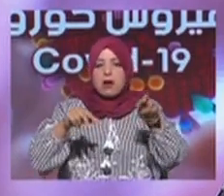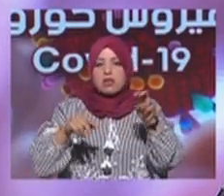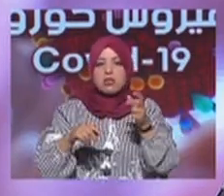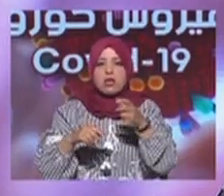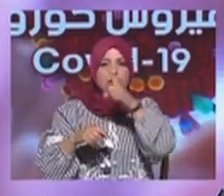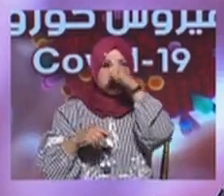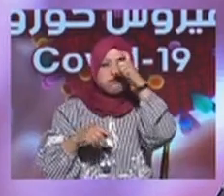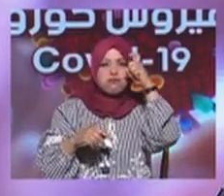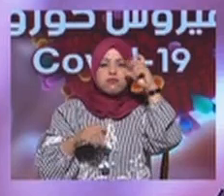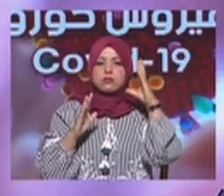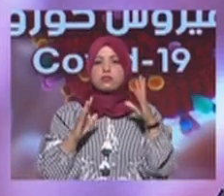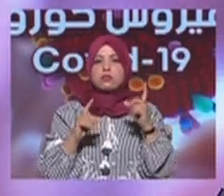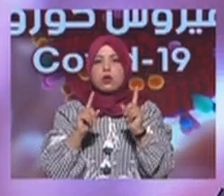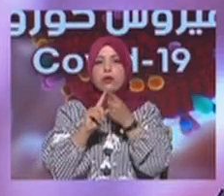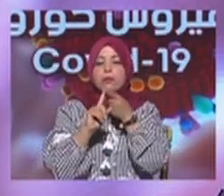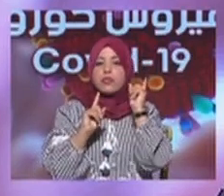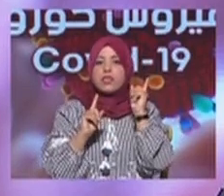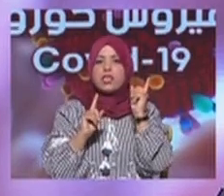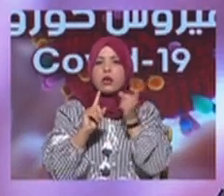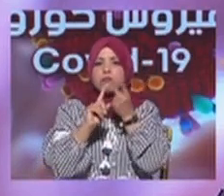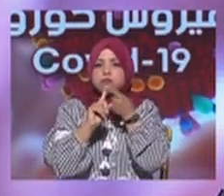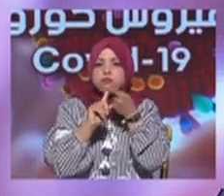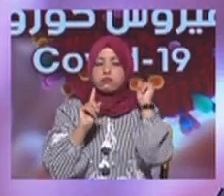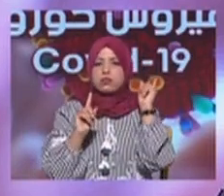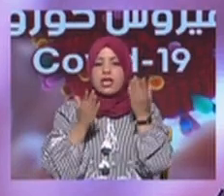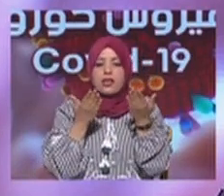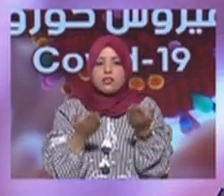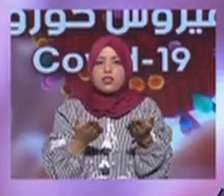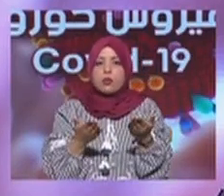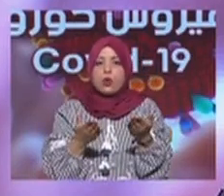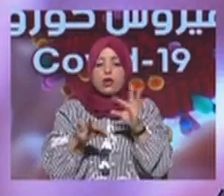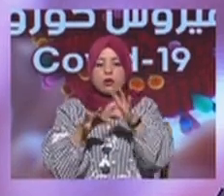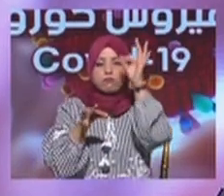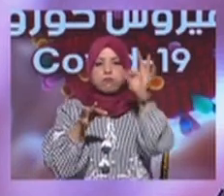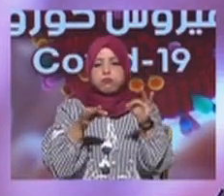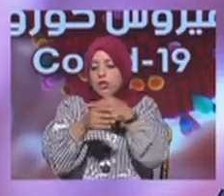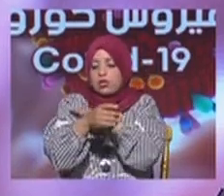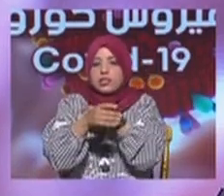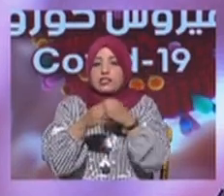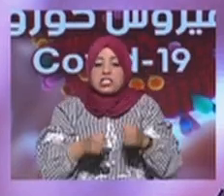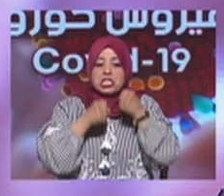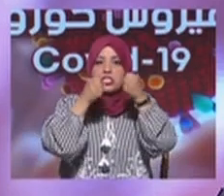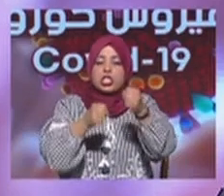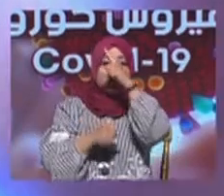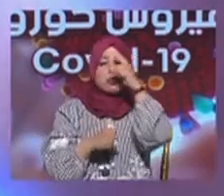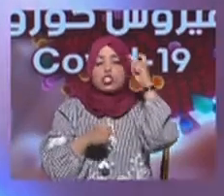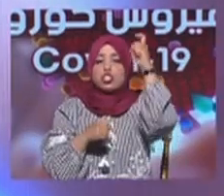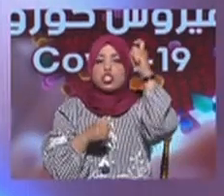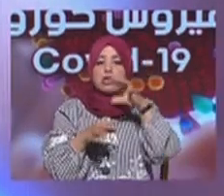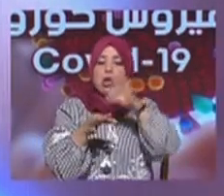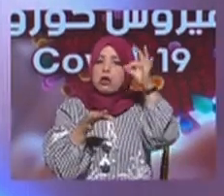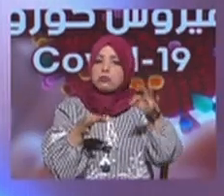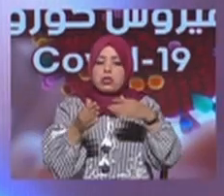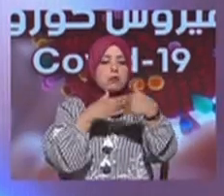معناها très impressionnant و intéressant. انت قلت اللي ماذا بينا التحاليل الكل نعملوا، هل قادرين انا نعملوا التحاليل ان شاء الله كان يجينا